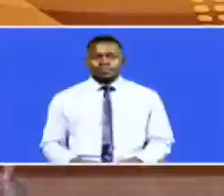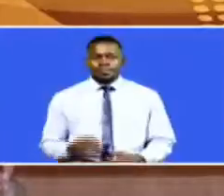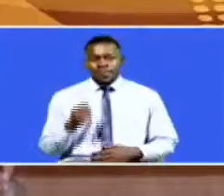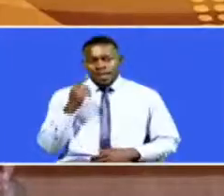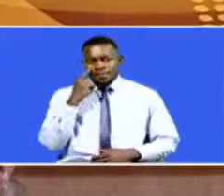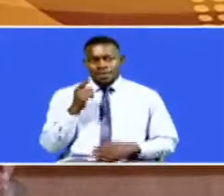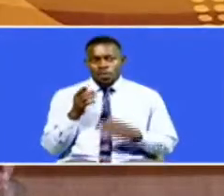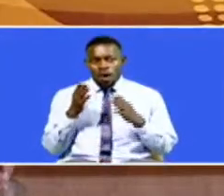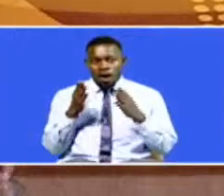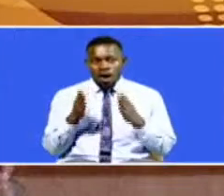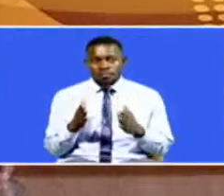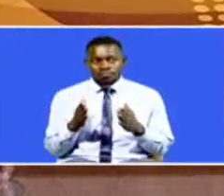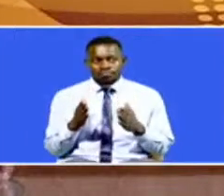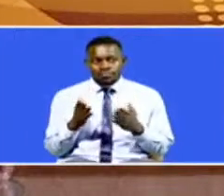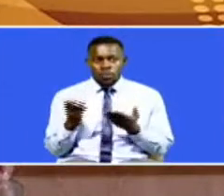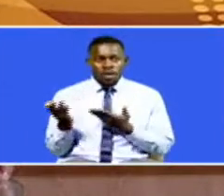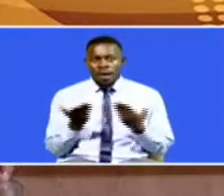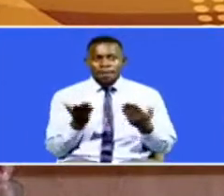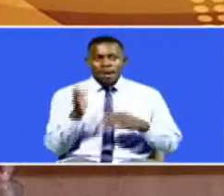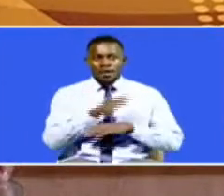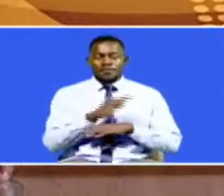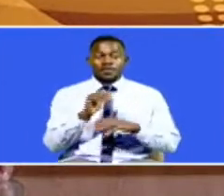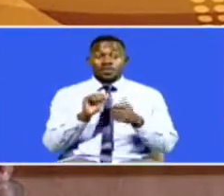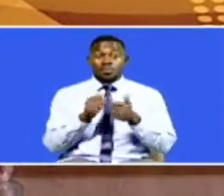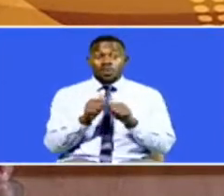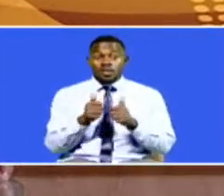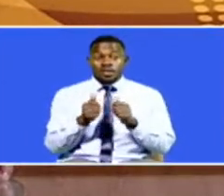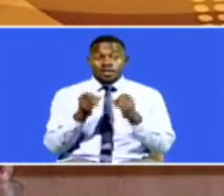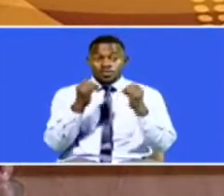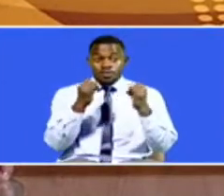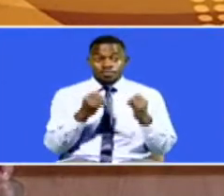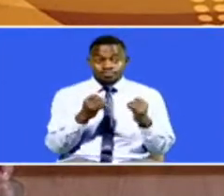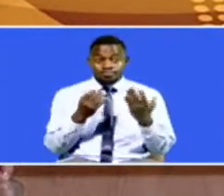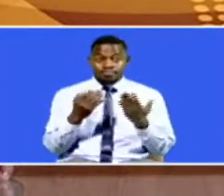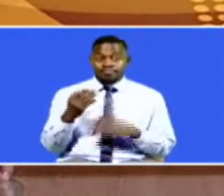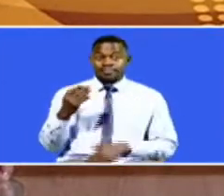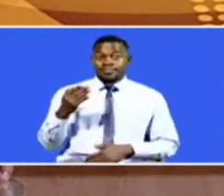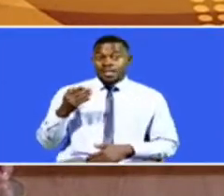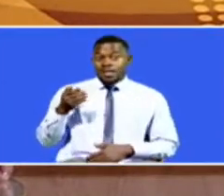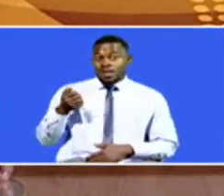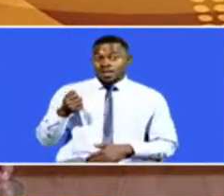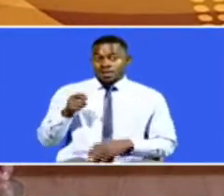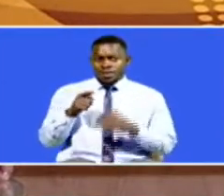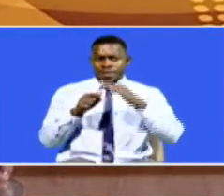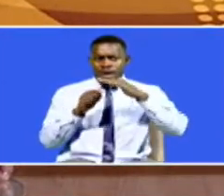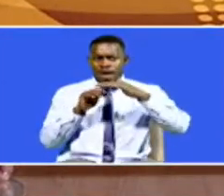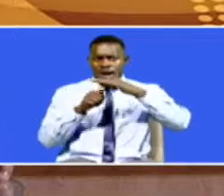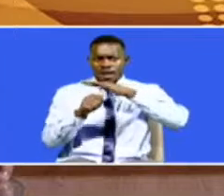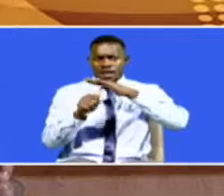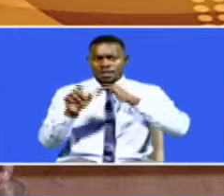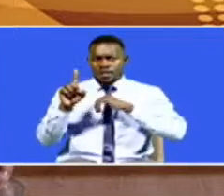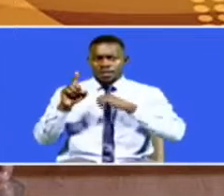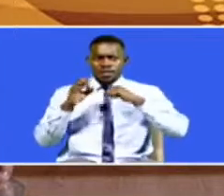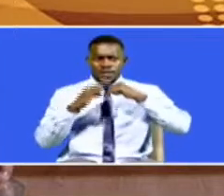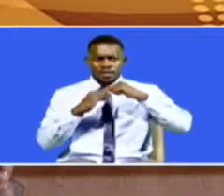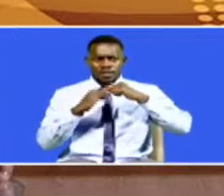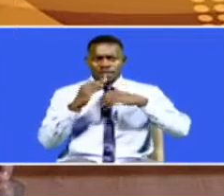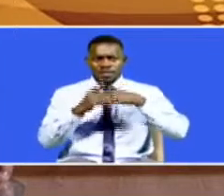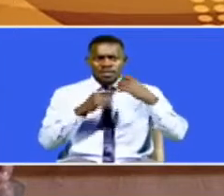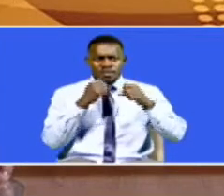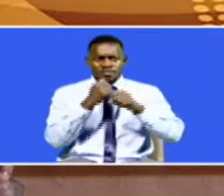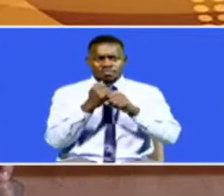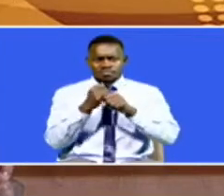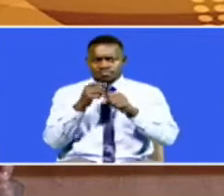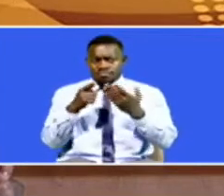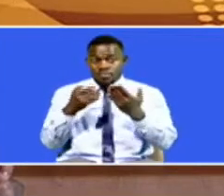Mtazamaji, katika meza ya habari za michezo tunaarifiwa kwamba timu ya taifa ya wachezaji wasiozidi umri wa miaka 18 itachuana na Uganda